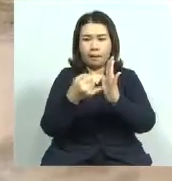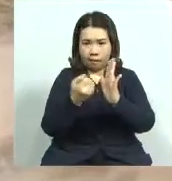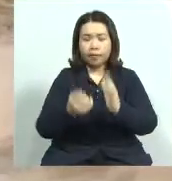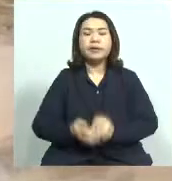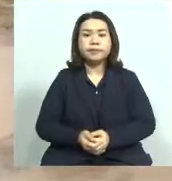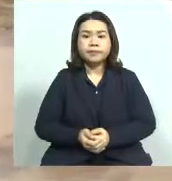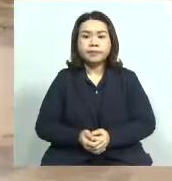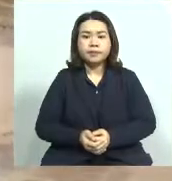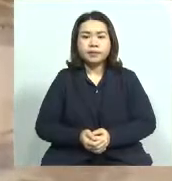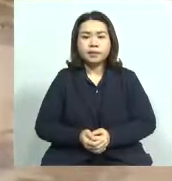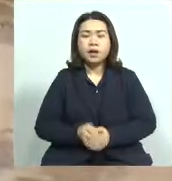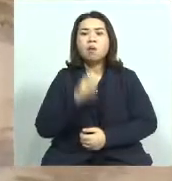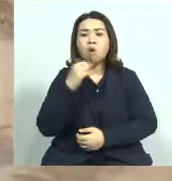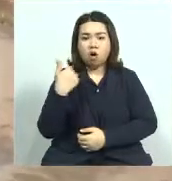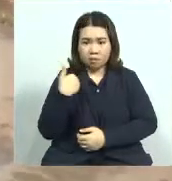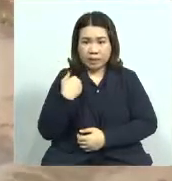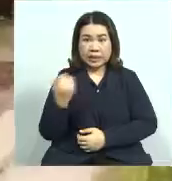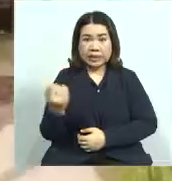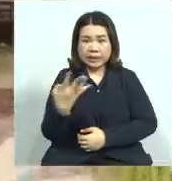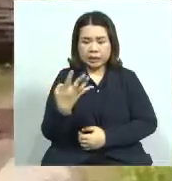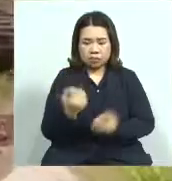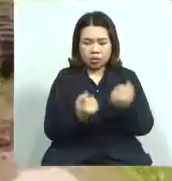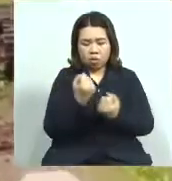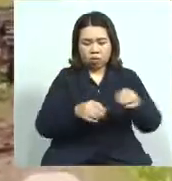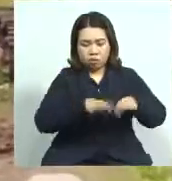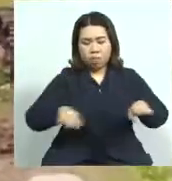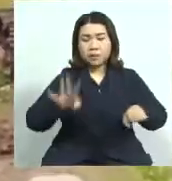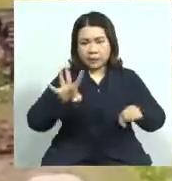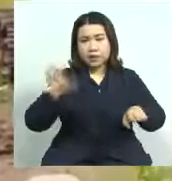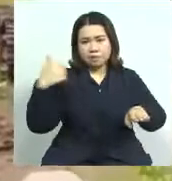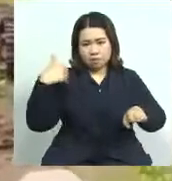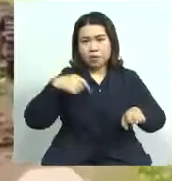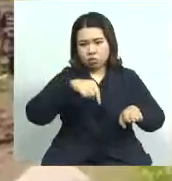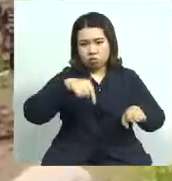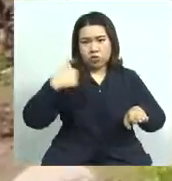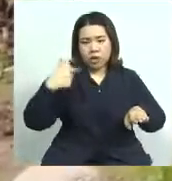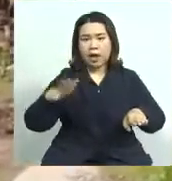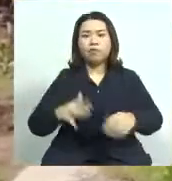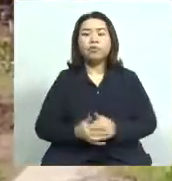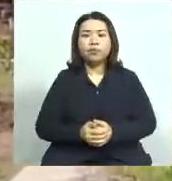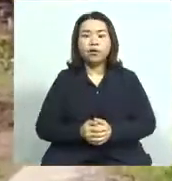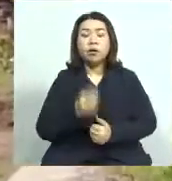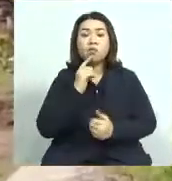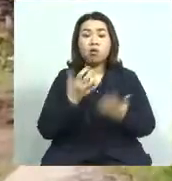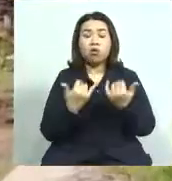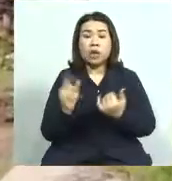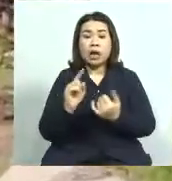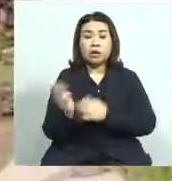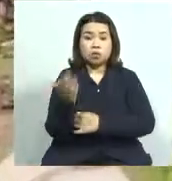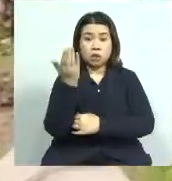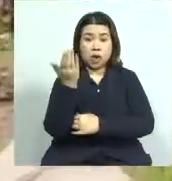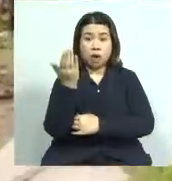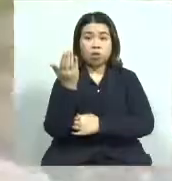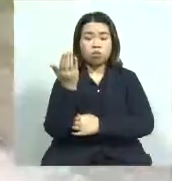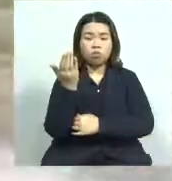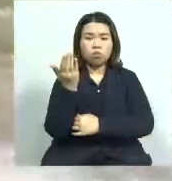ะครับก็อีก4คันซึ่งตอนนี้มาอยู่ในพื้นที่หมดแล้วนะครับแล้วก็ปัจจุบันนี้ตั้งแต่เช้าม